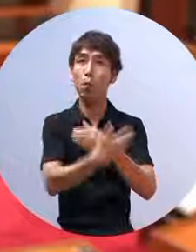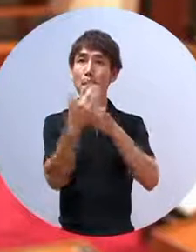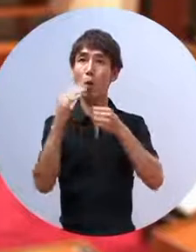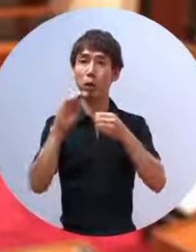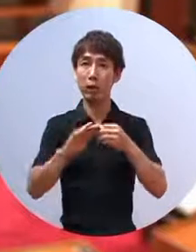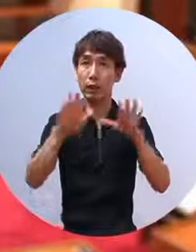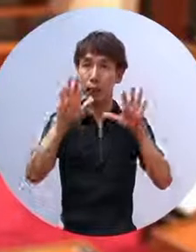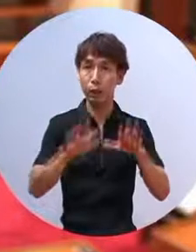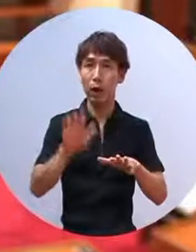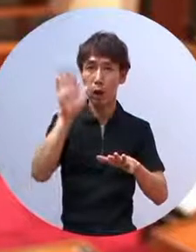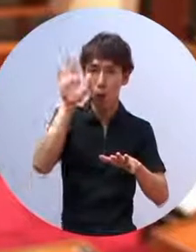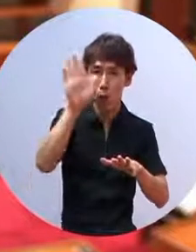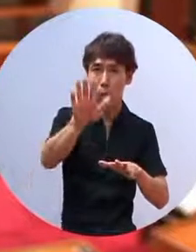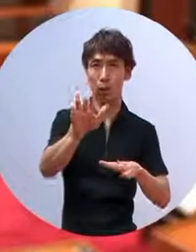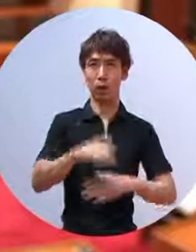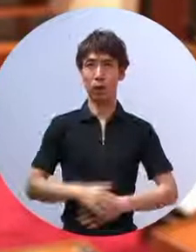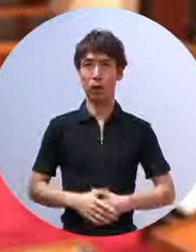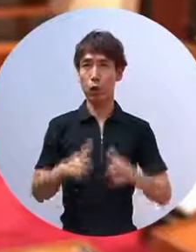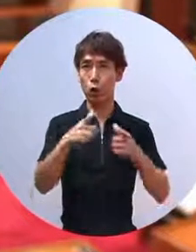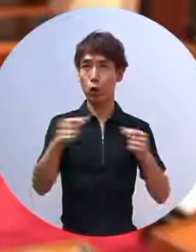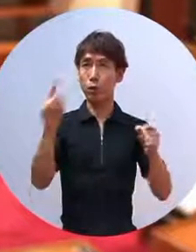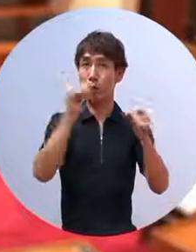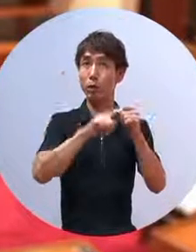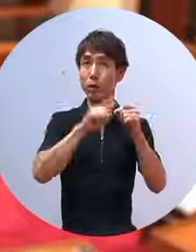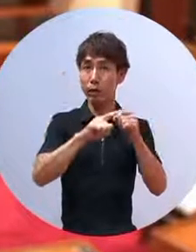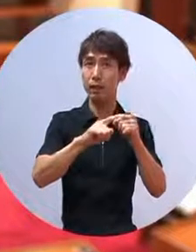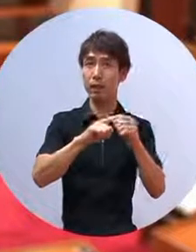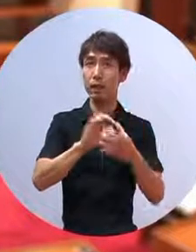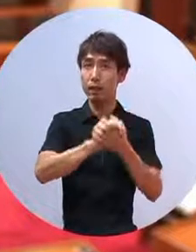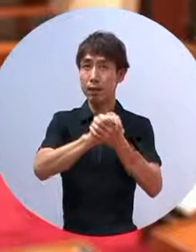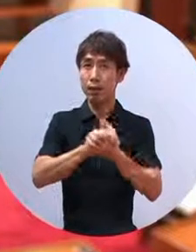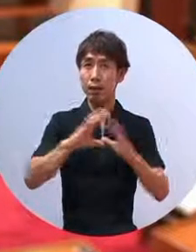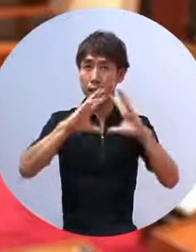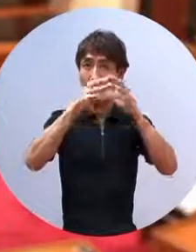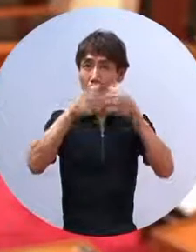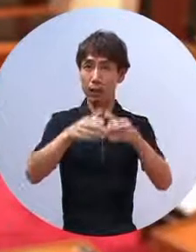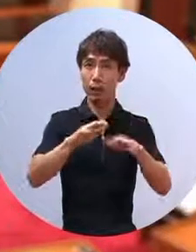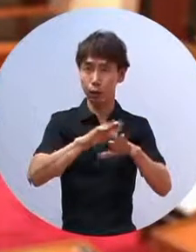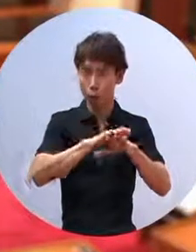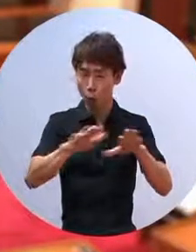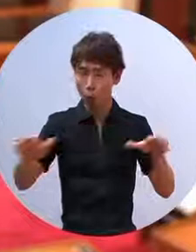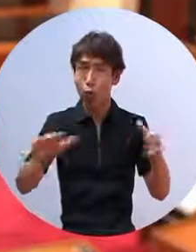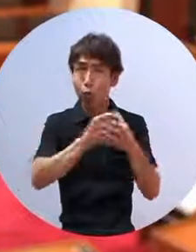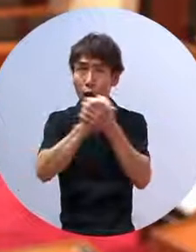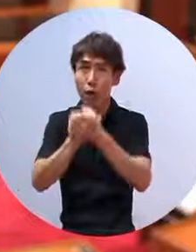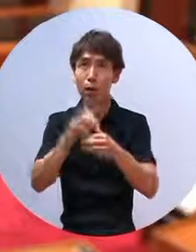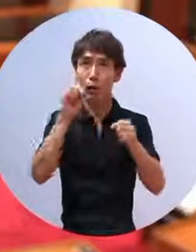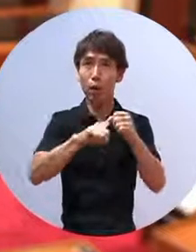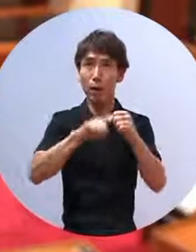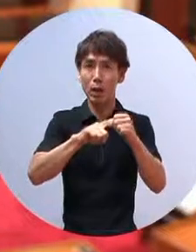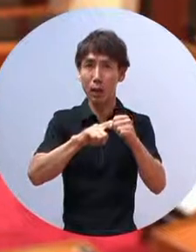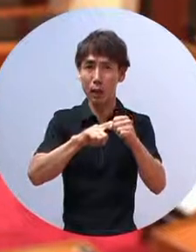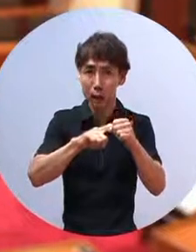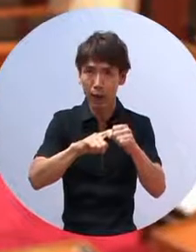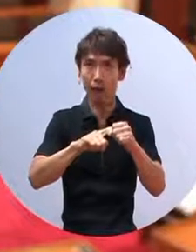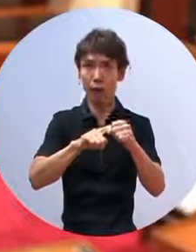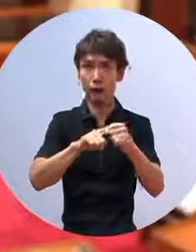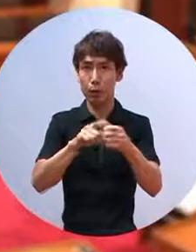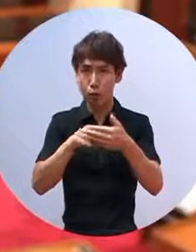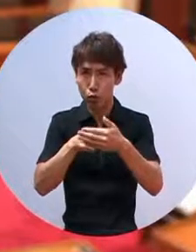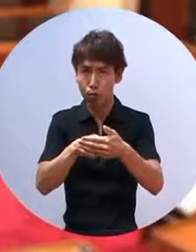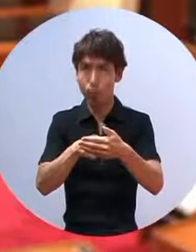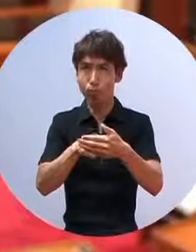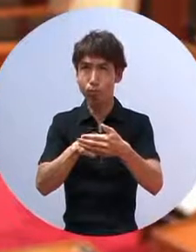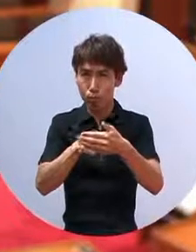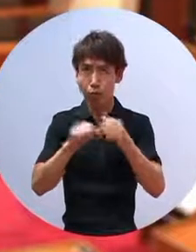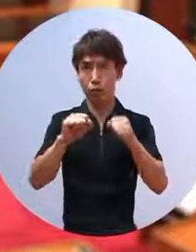および将来の国民のために世界恒久平和の実現に寄与することが自治体に課せられた重大な使命